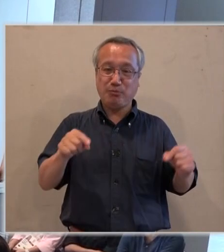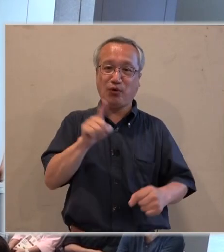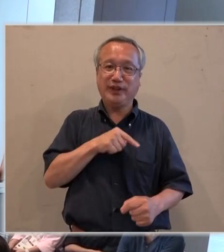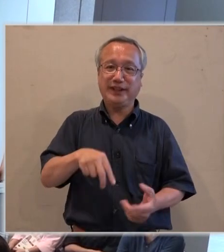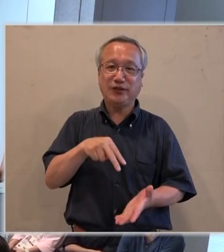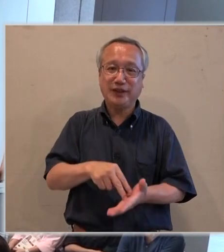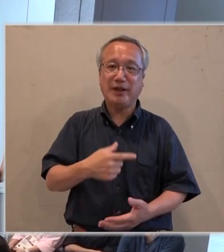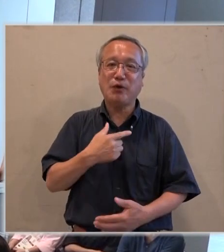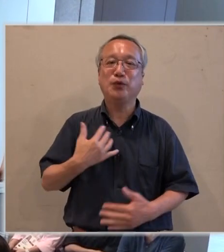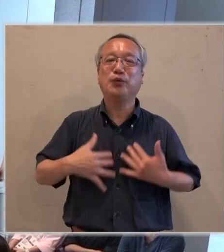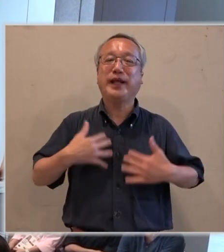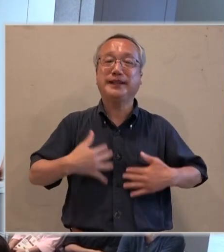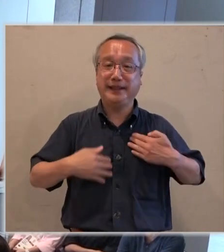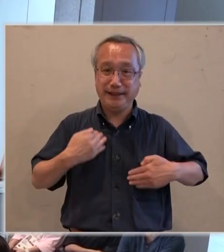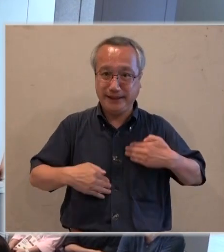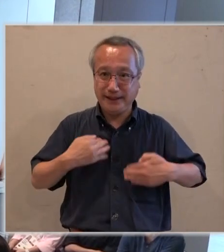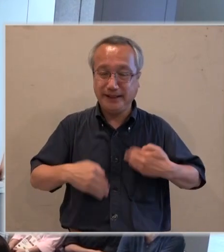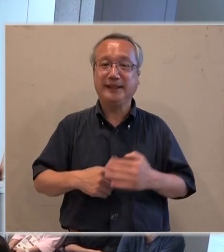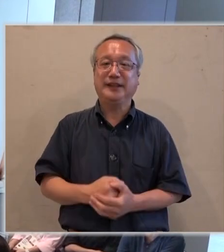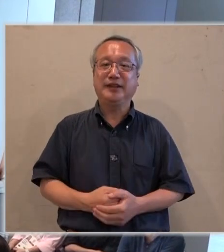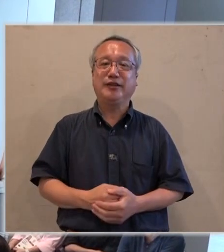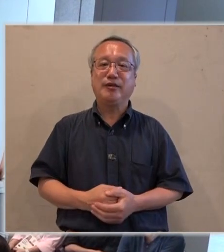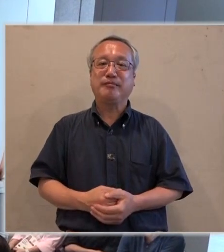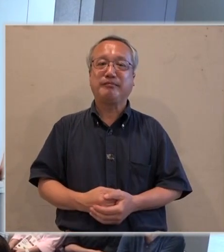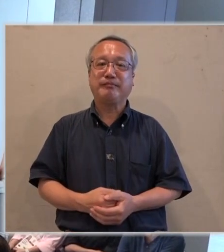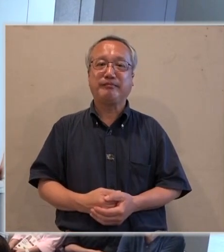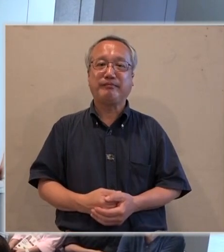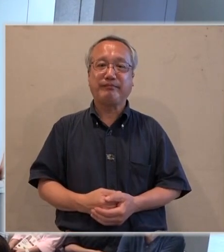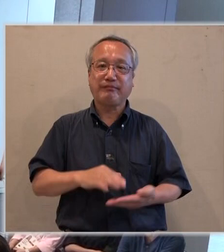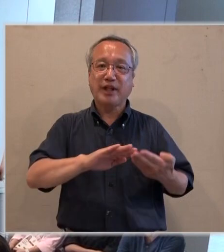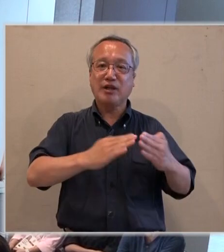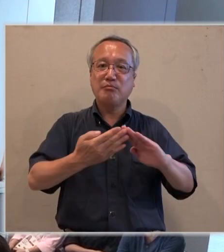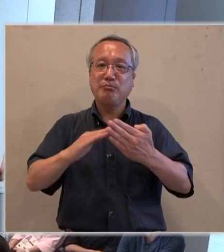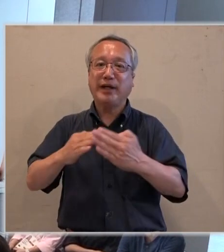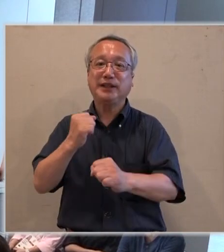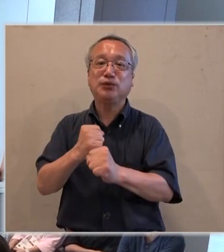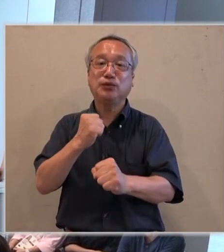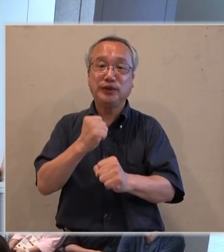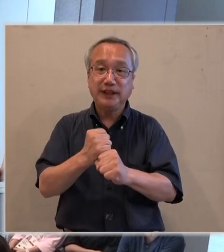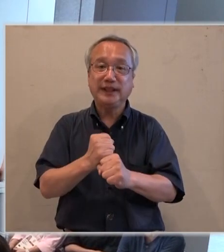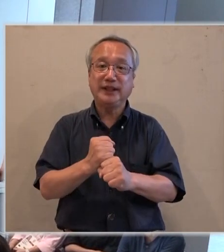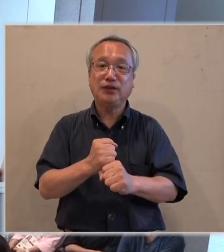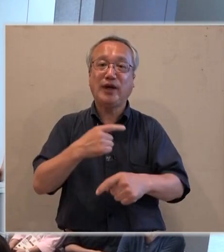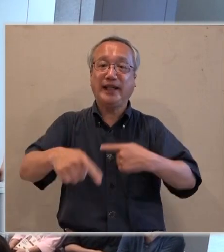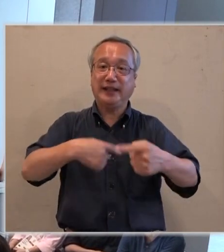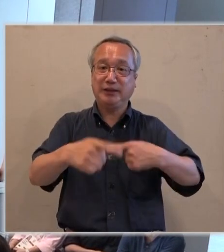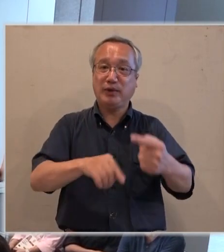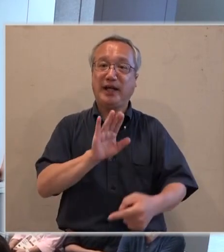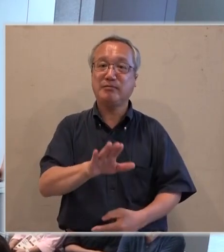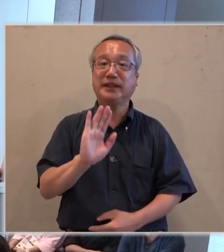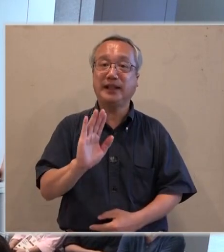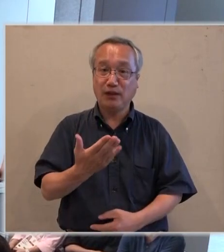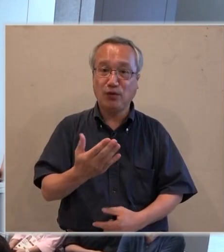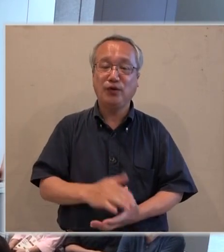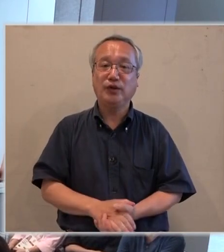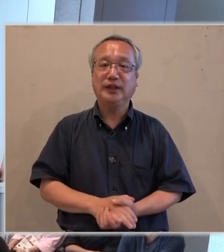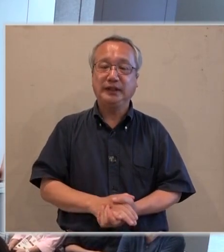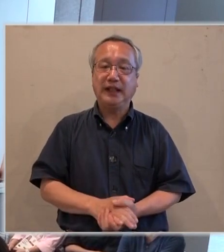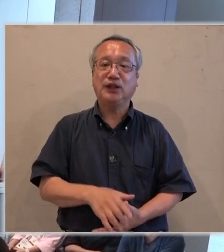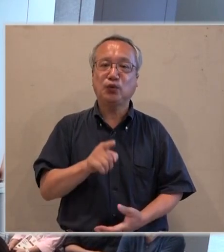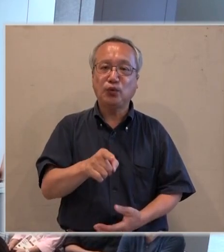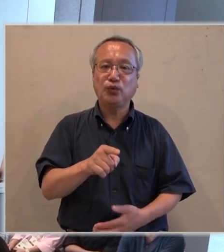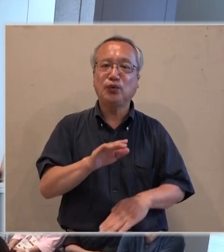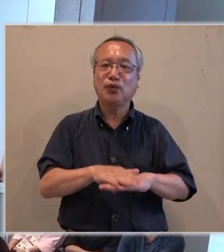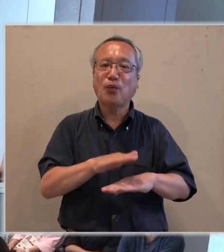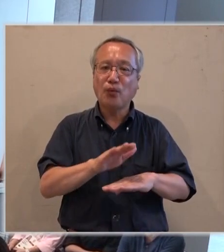ういうふうにいいなと思うんですし、やっぱり、ね、なんだろう、町づくりとかの話もありましたけど、まあ、じゃあそういうふ